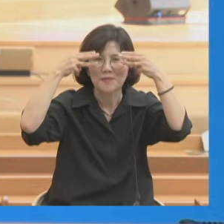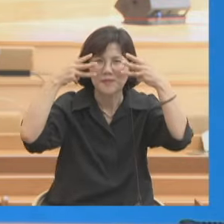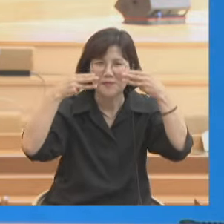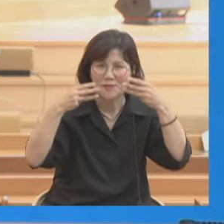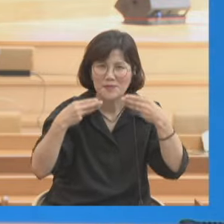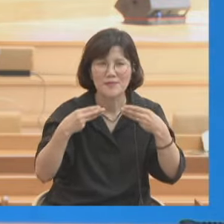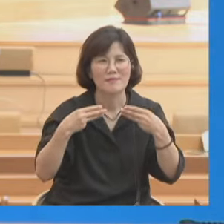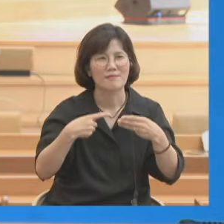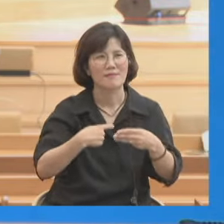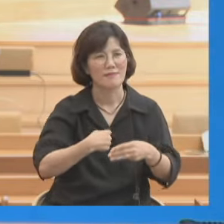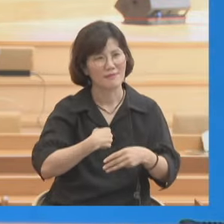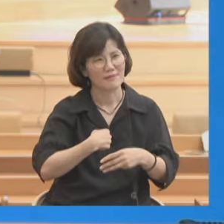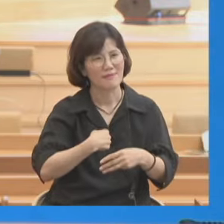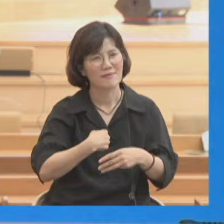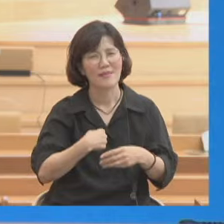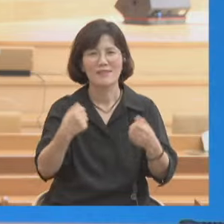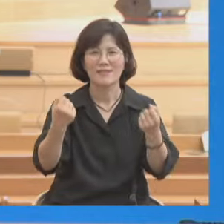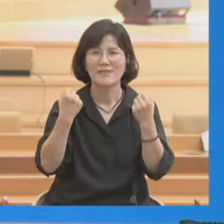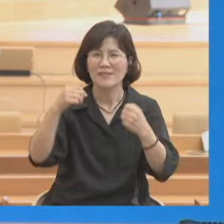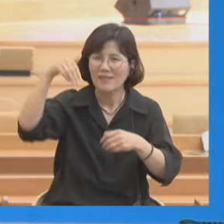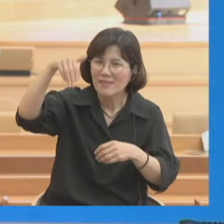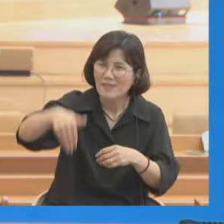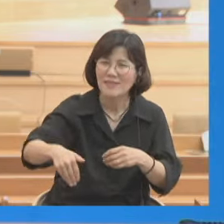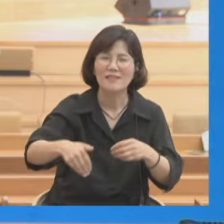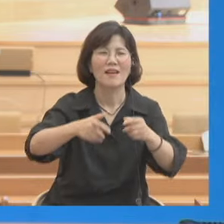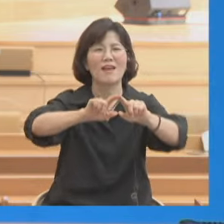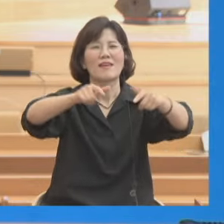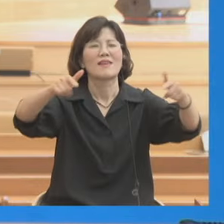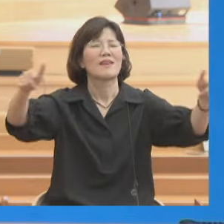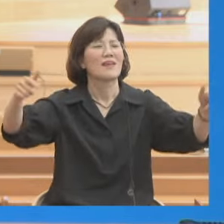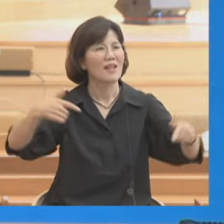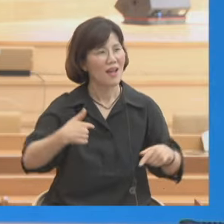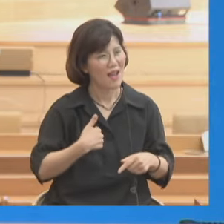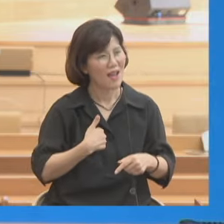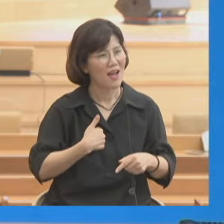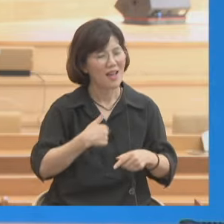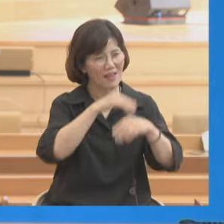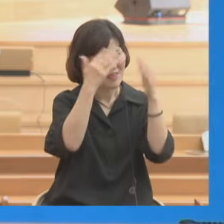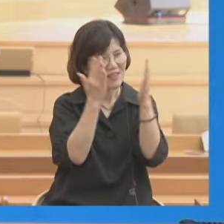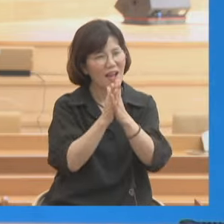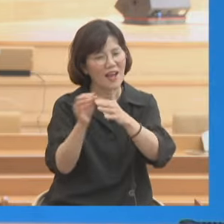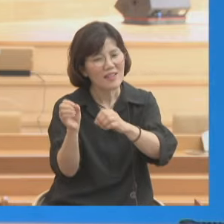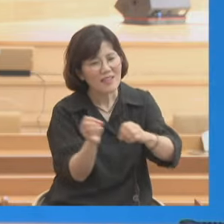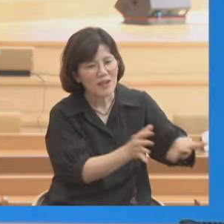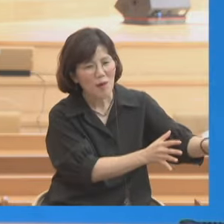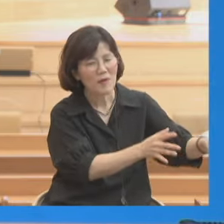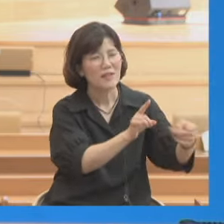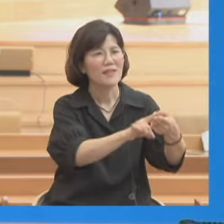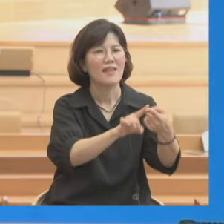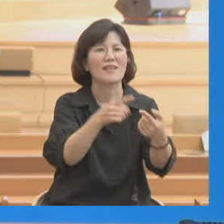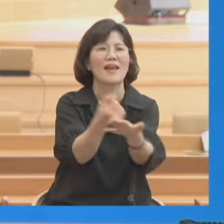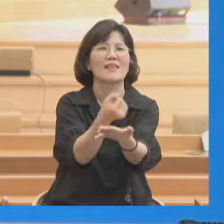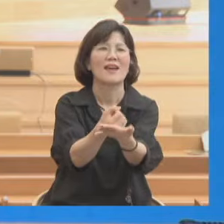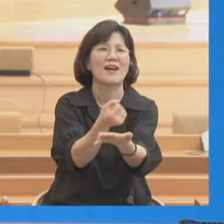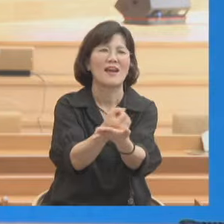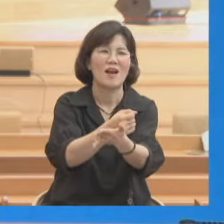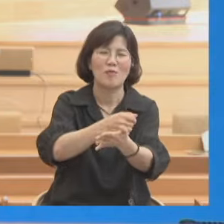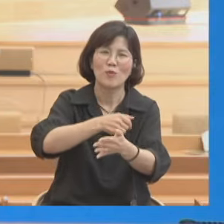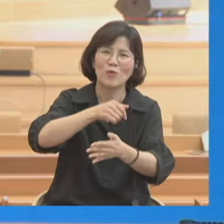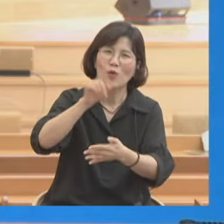주름살, 자신 없는 건강, 이런 것들로 말미암아 그렇게 잃어버리는 것들에 대한 안타까움,